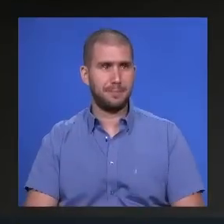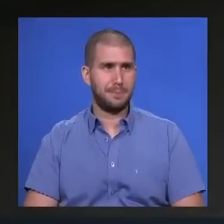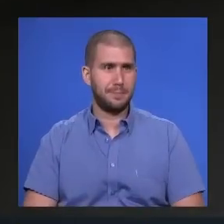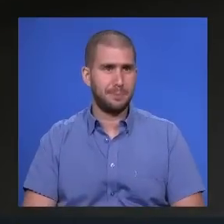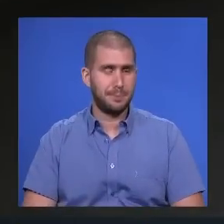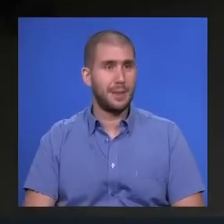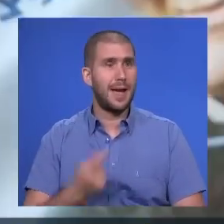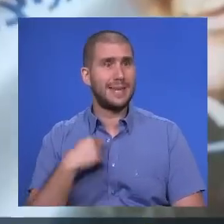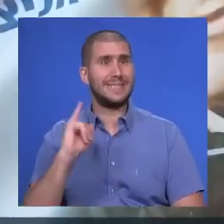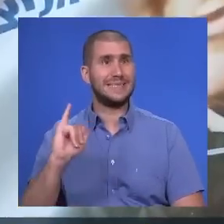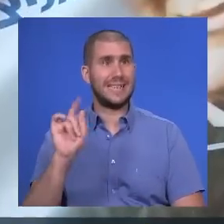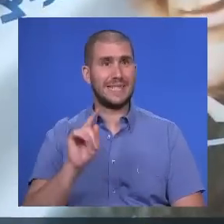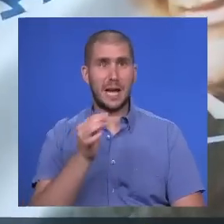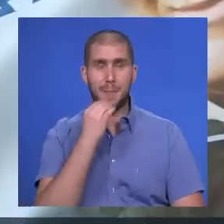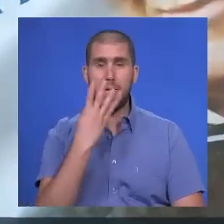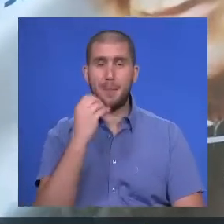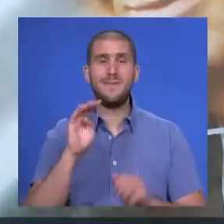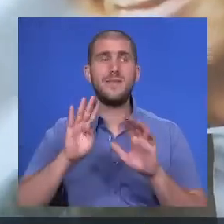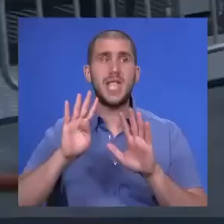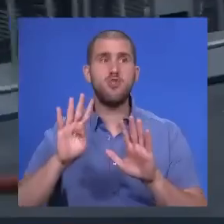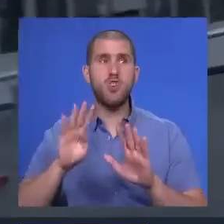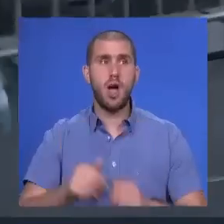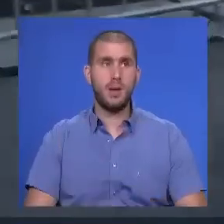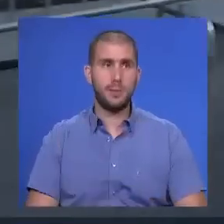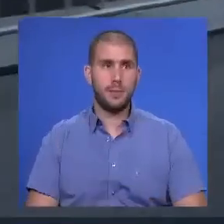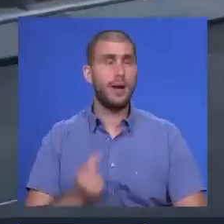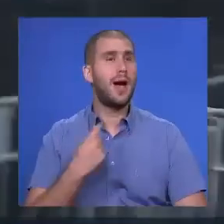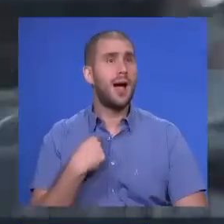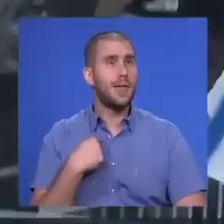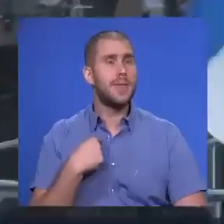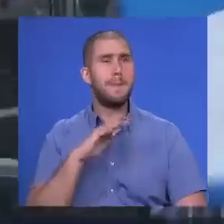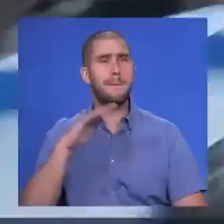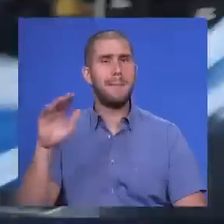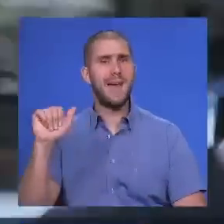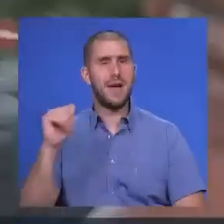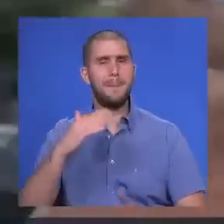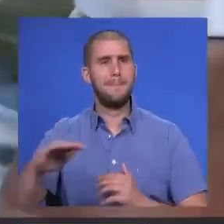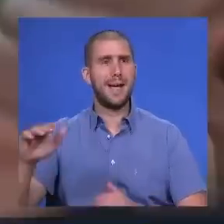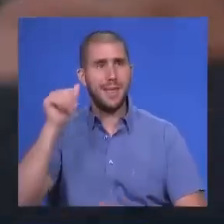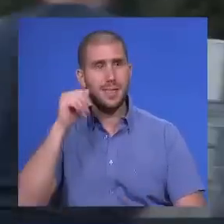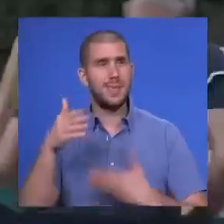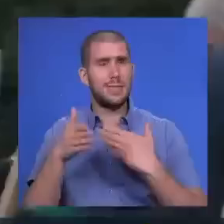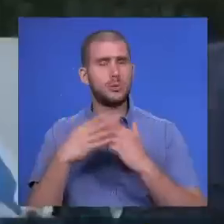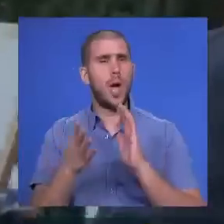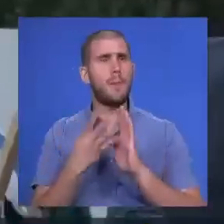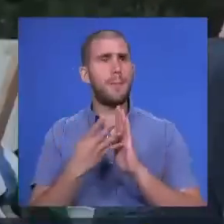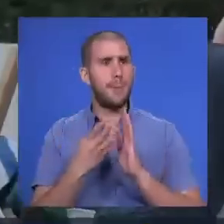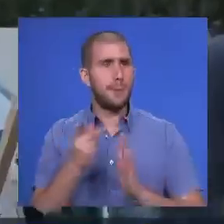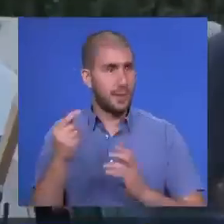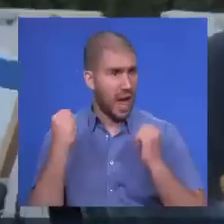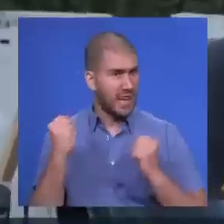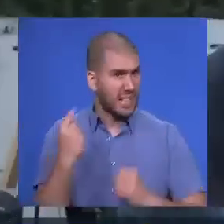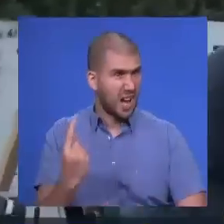אני יצחק זרקה, בן 49, אני מעלה פיים בקעת הירדן. אני נשוי 4 פעמים. אתה חזק, אה